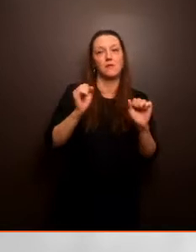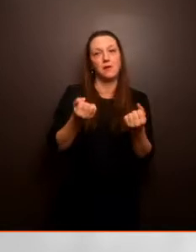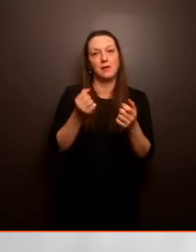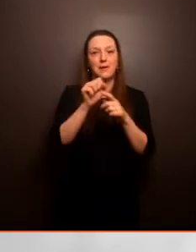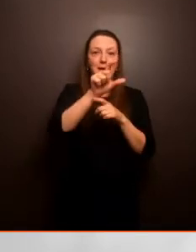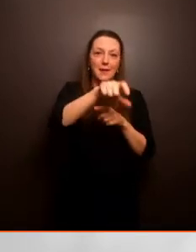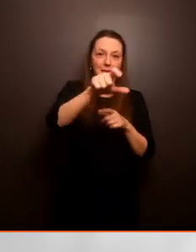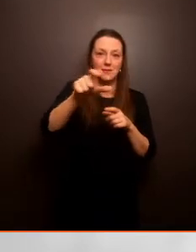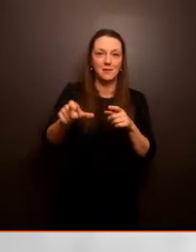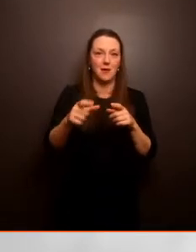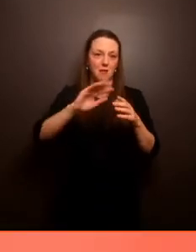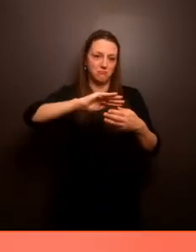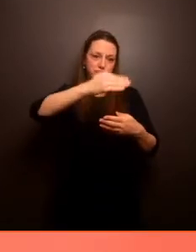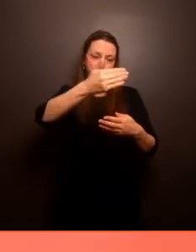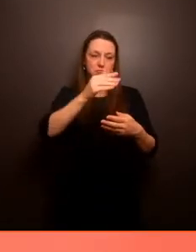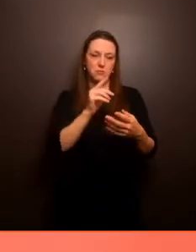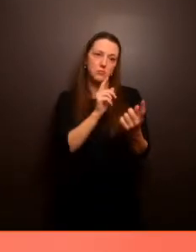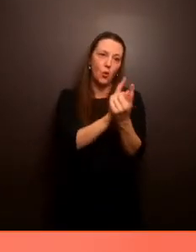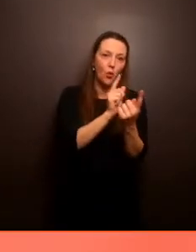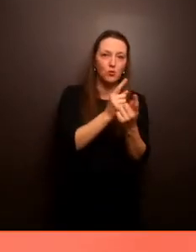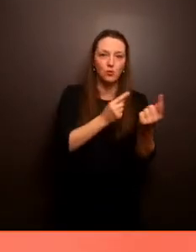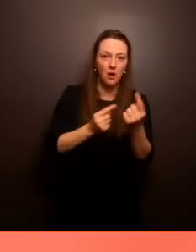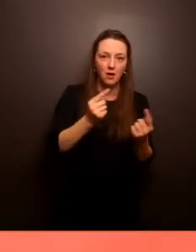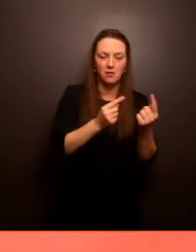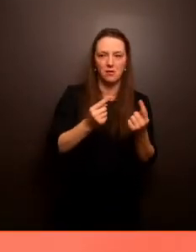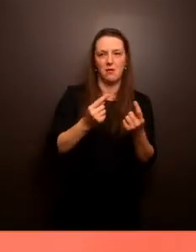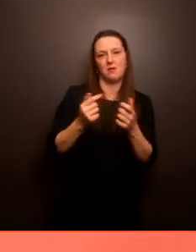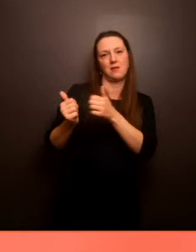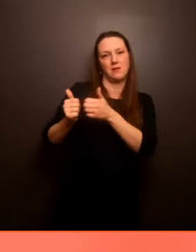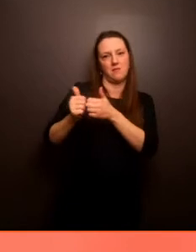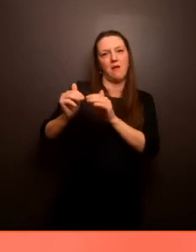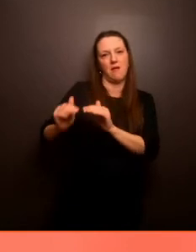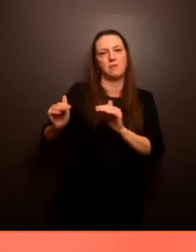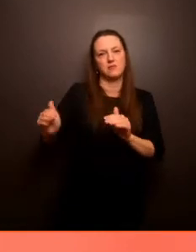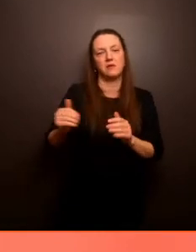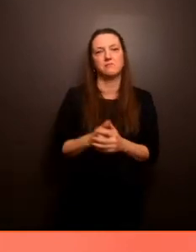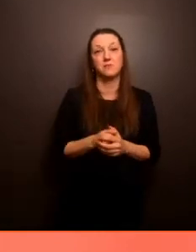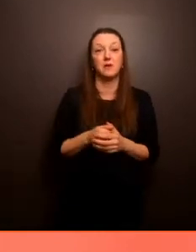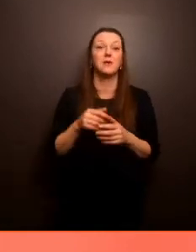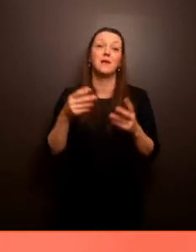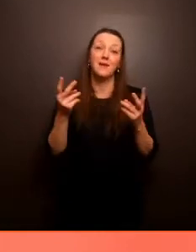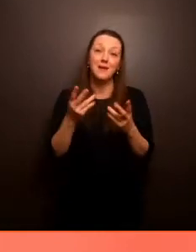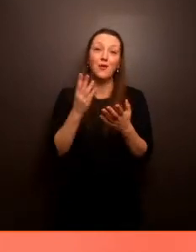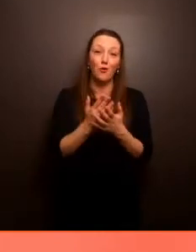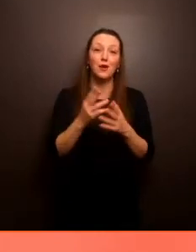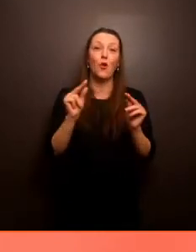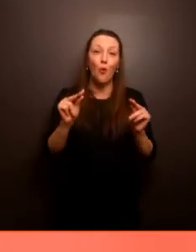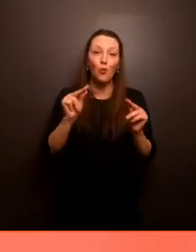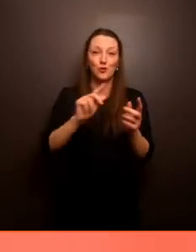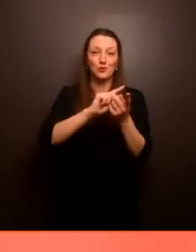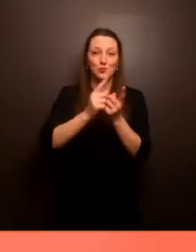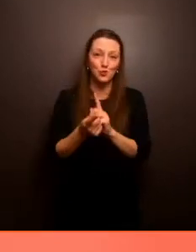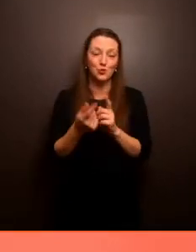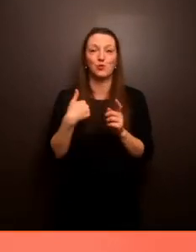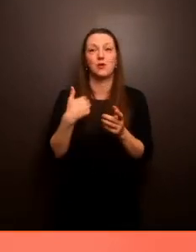klientidega, kandidaatidega. Ja nii ongi saanud üsna loomulikuks, et mõnel töisel kohtumisel on täna koos minuga keegi